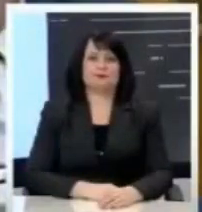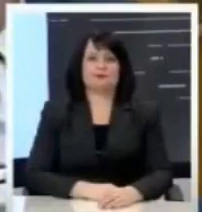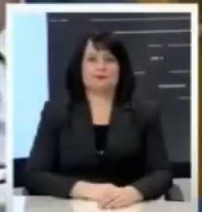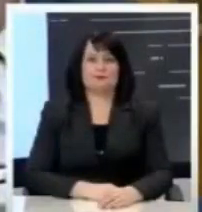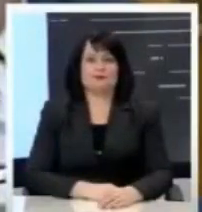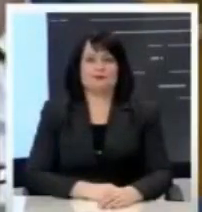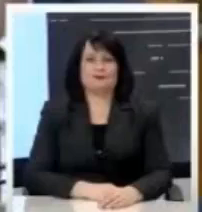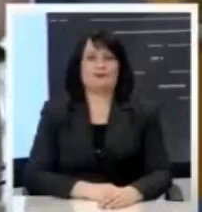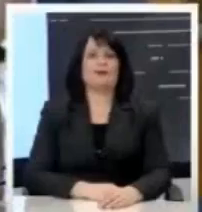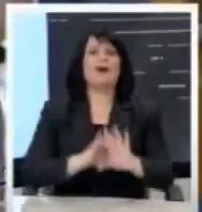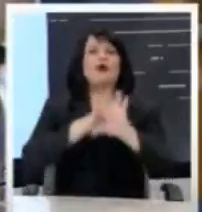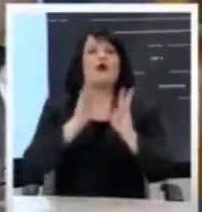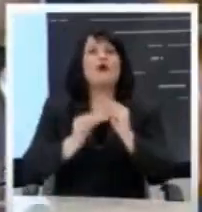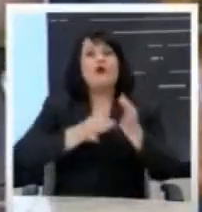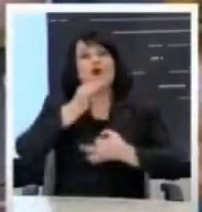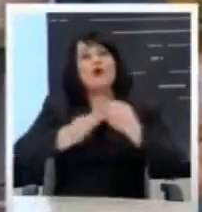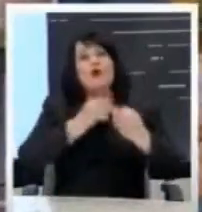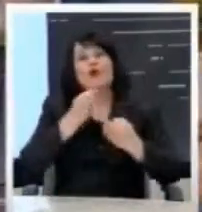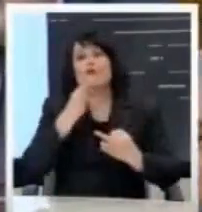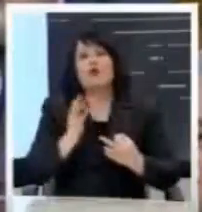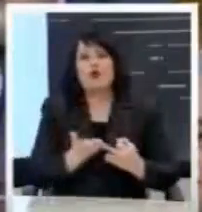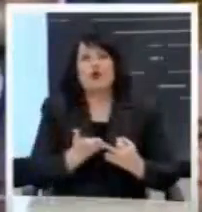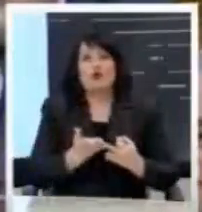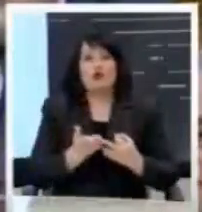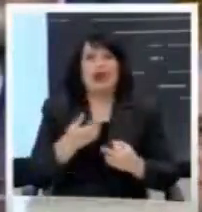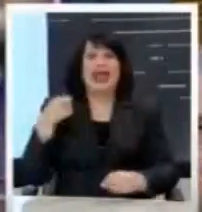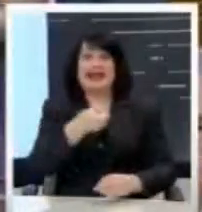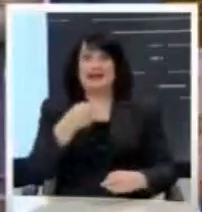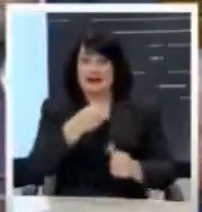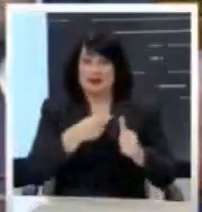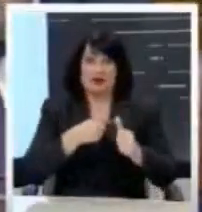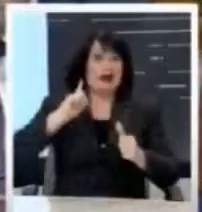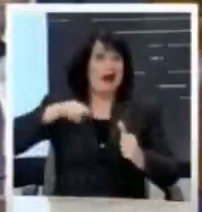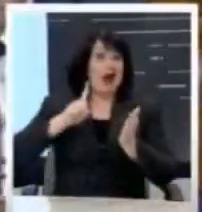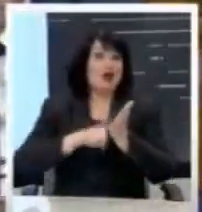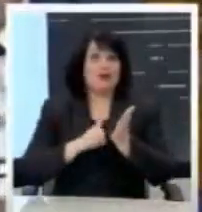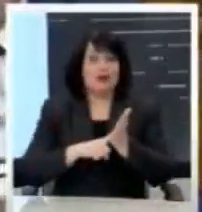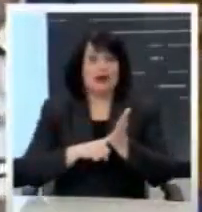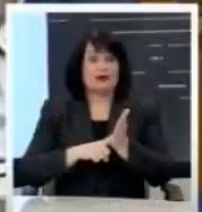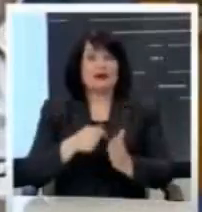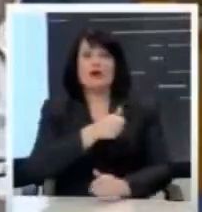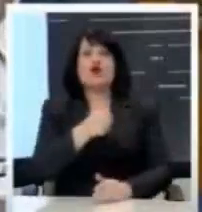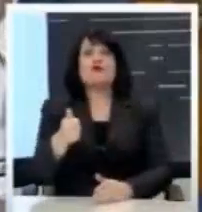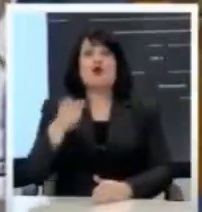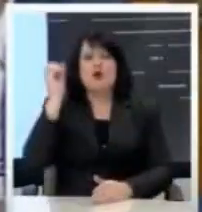κύριε Μητσοτάκη, ανομία και εγκληματικότητα, δυστυχώς, δεν είναι μόνο η